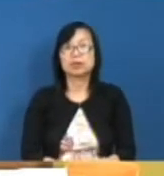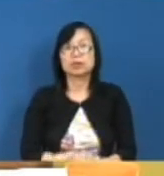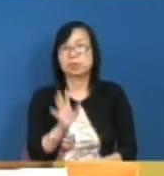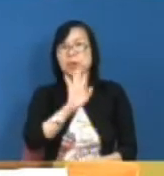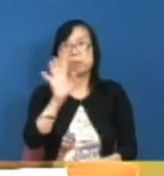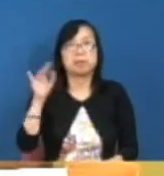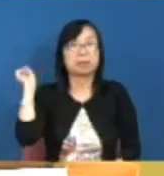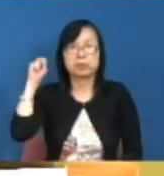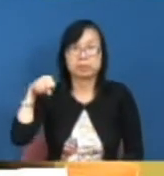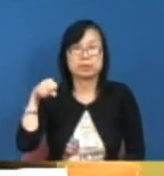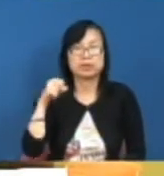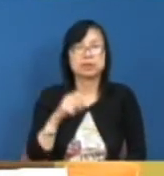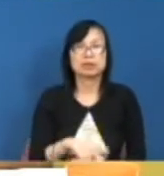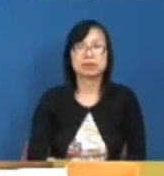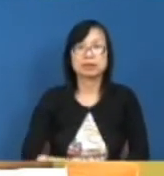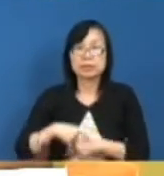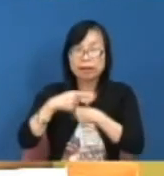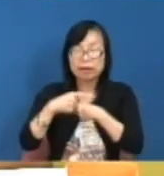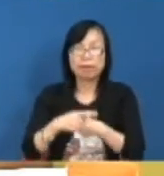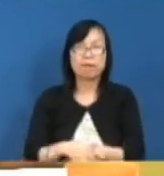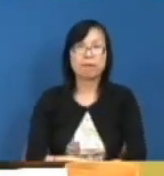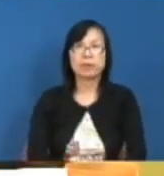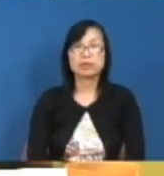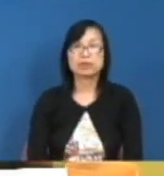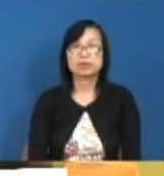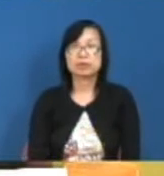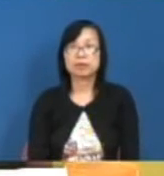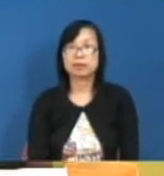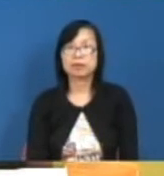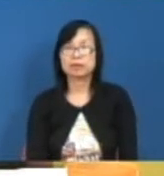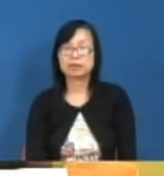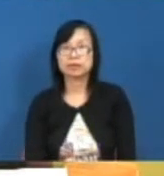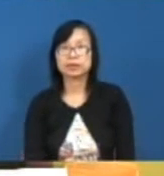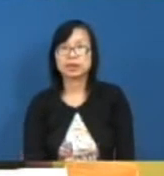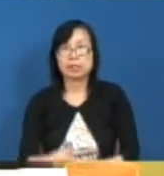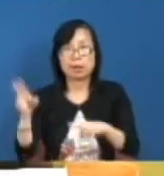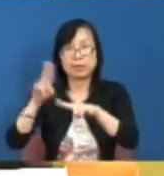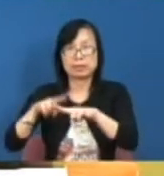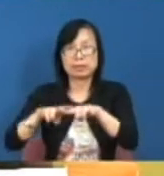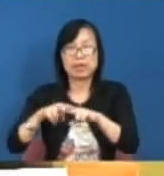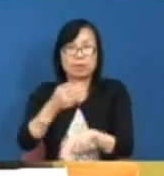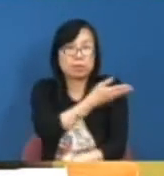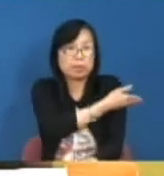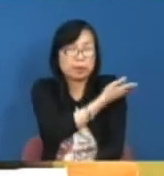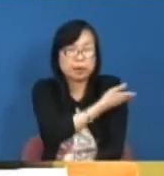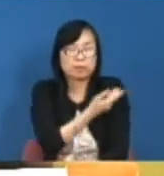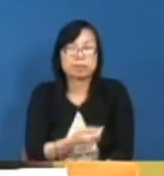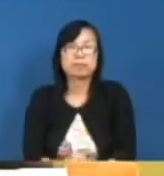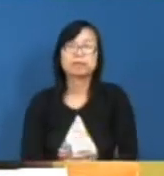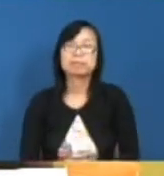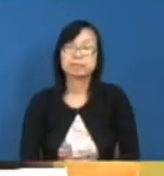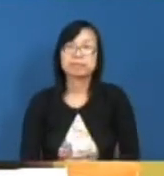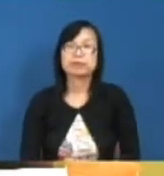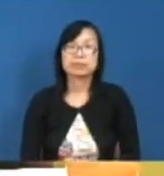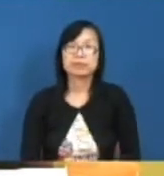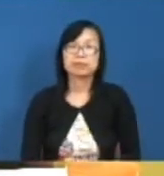以咁樣保護佢噶嘛？此其一也。因為他哋係大陸的保安人員和香港的保安人員， 國安，